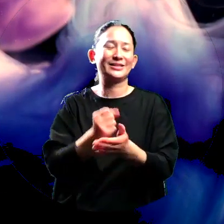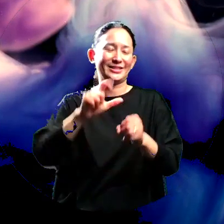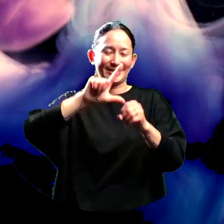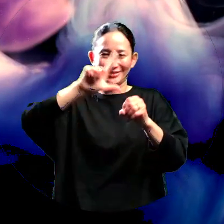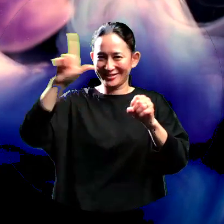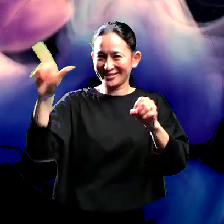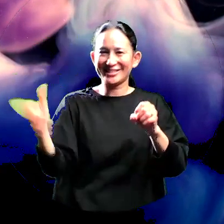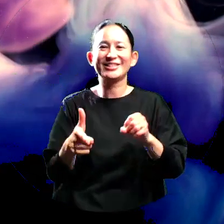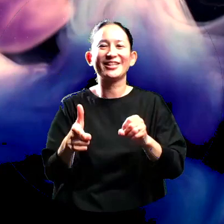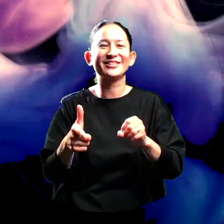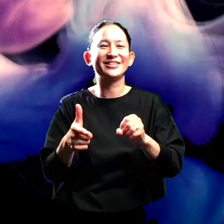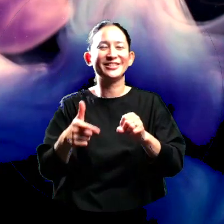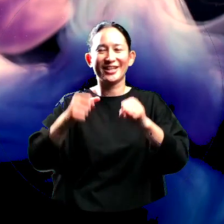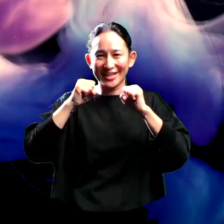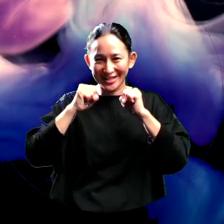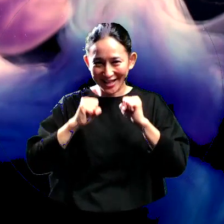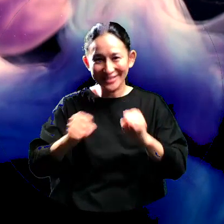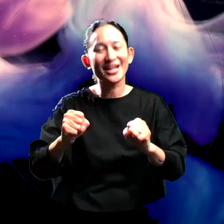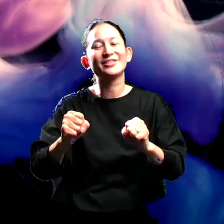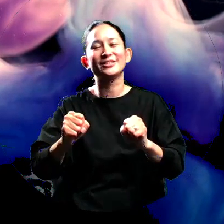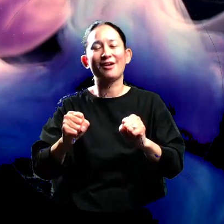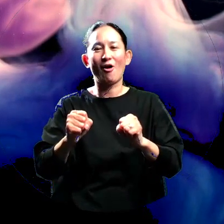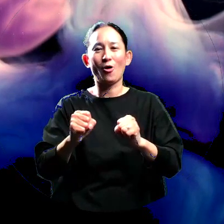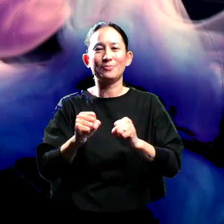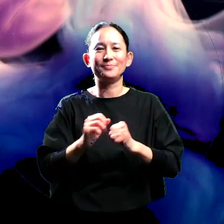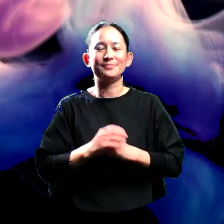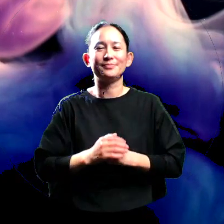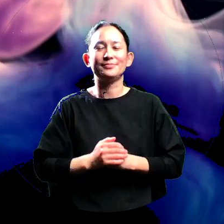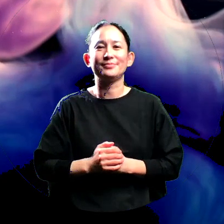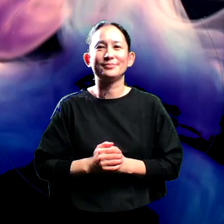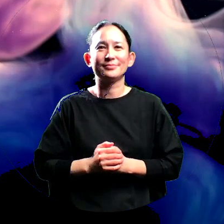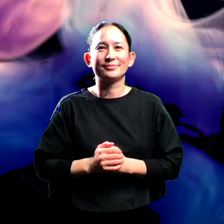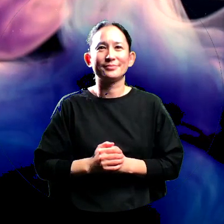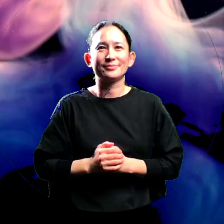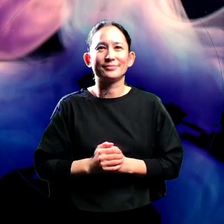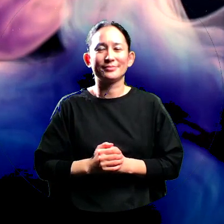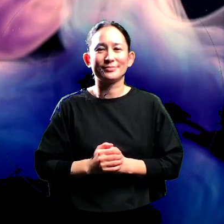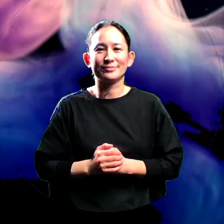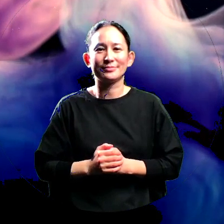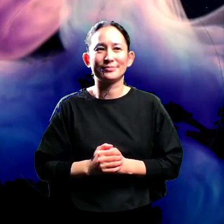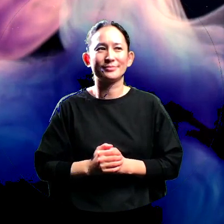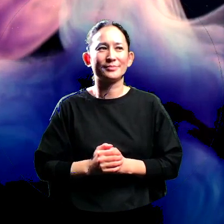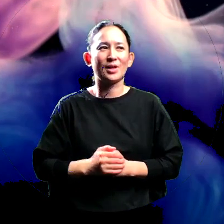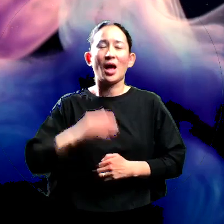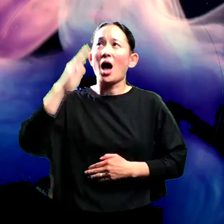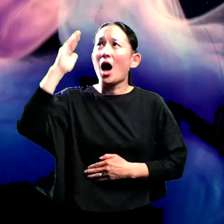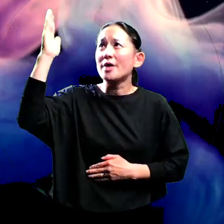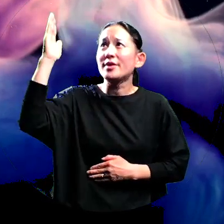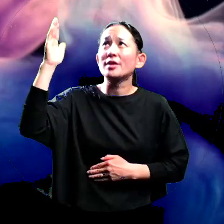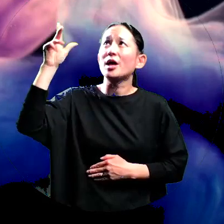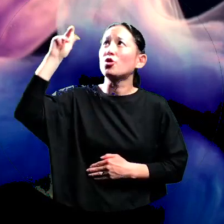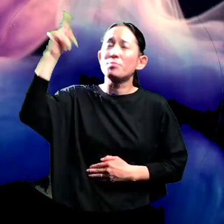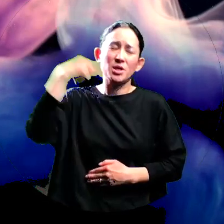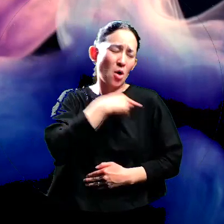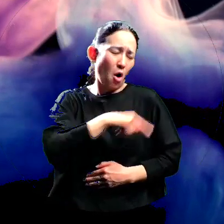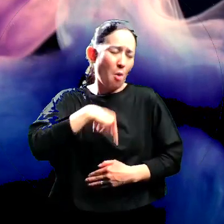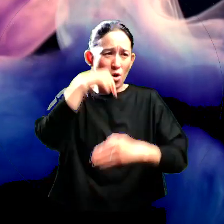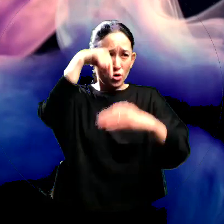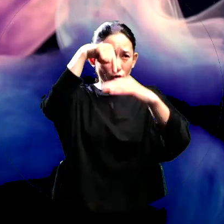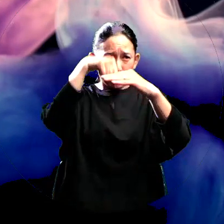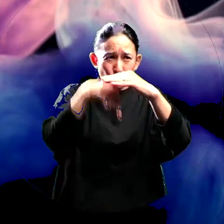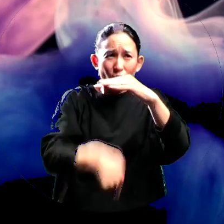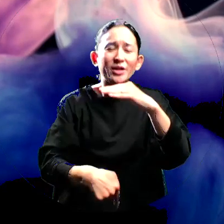主よ、あなたはなんと素晴らしい奇跡をなさることでしょう。あなたの身思いの深さ